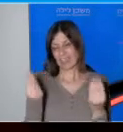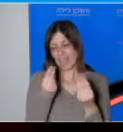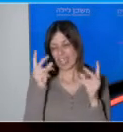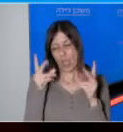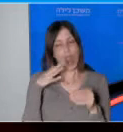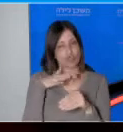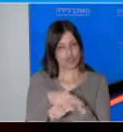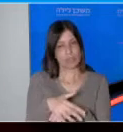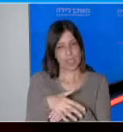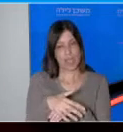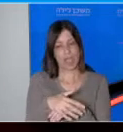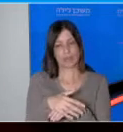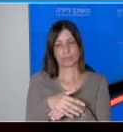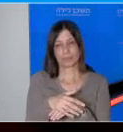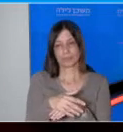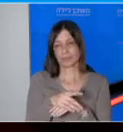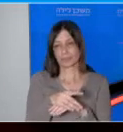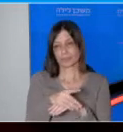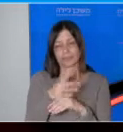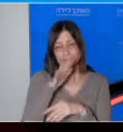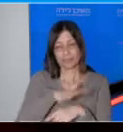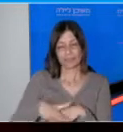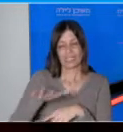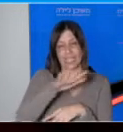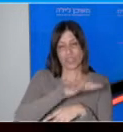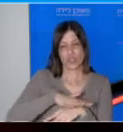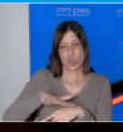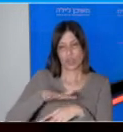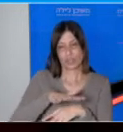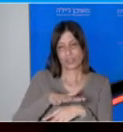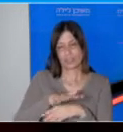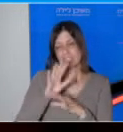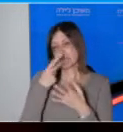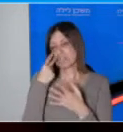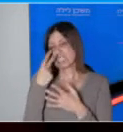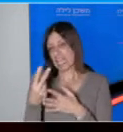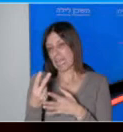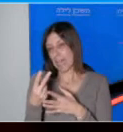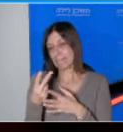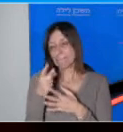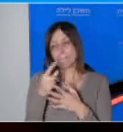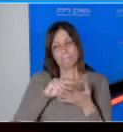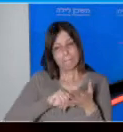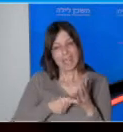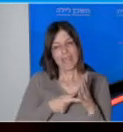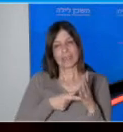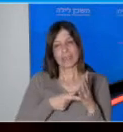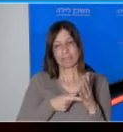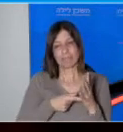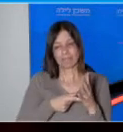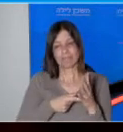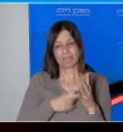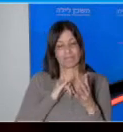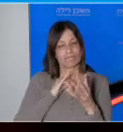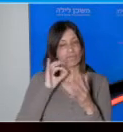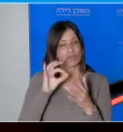להשפיע בהחלט לשלילה על כל האזור כולו. אם אנחנו מסתכלים מבחינת יעדים אטרקטיביים